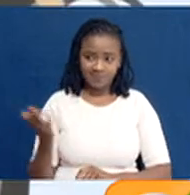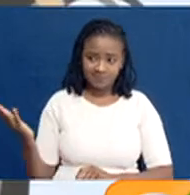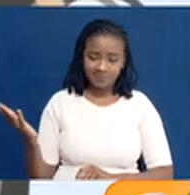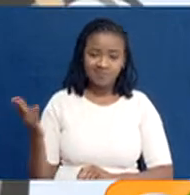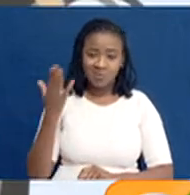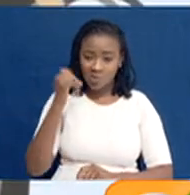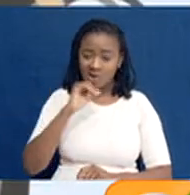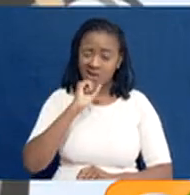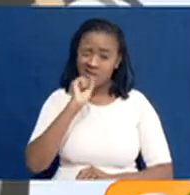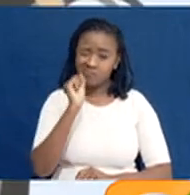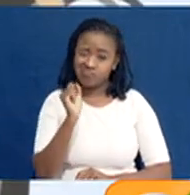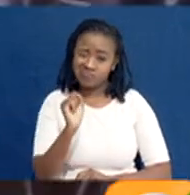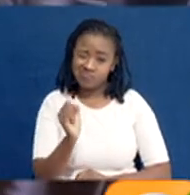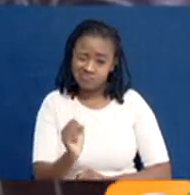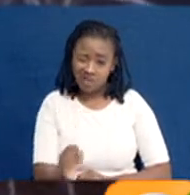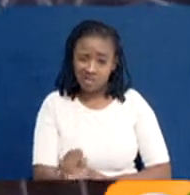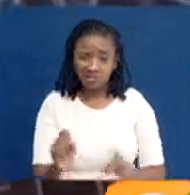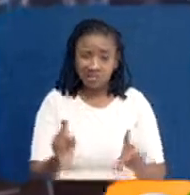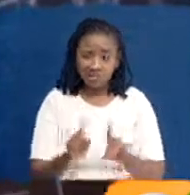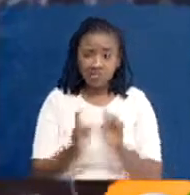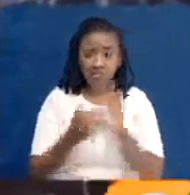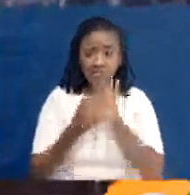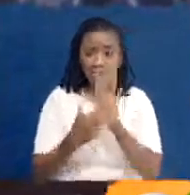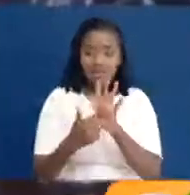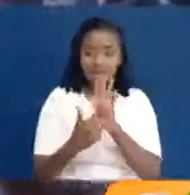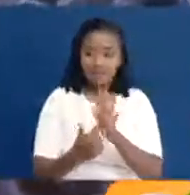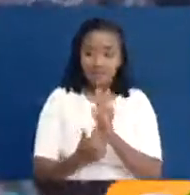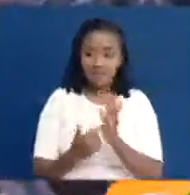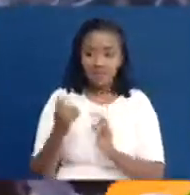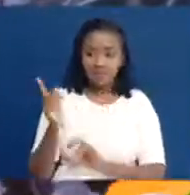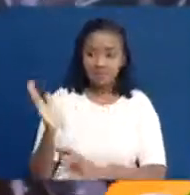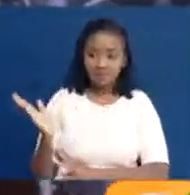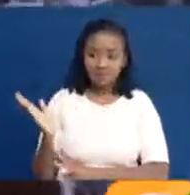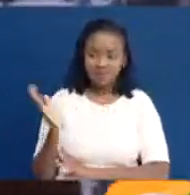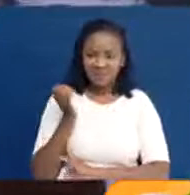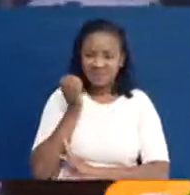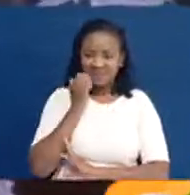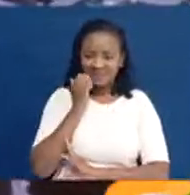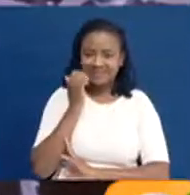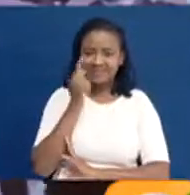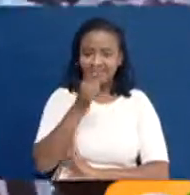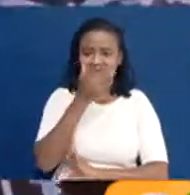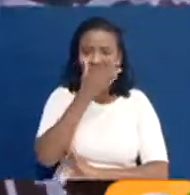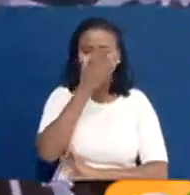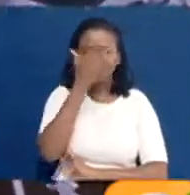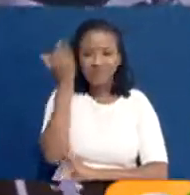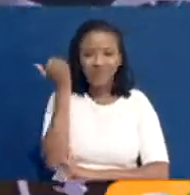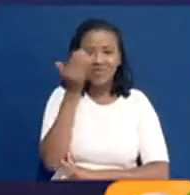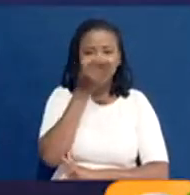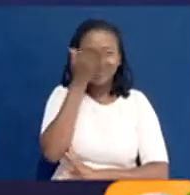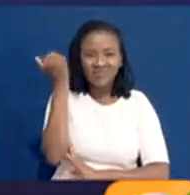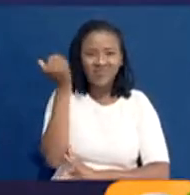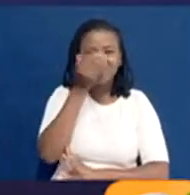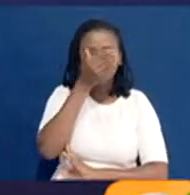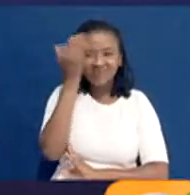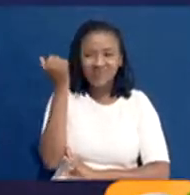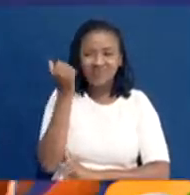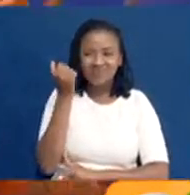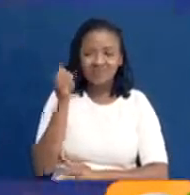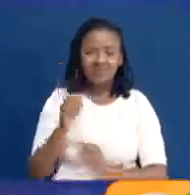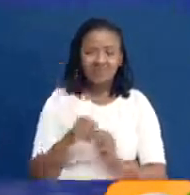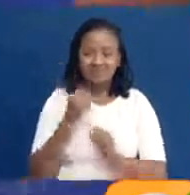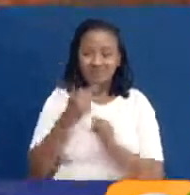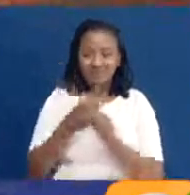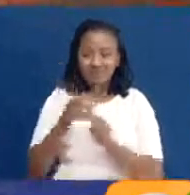mkubwa. Mojawapo ya magonjwa hayo ikiwa ni ugonjwa huu wa Alzheimer. Ni ugonjwa ambao uko katika mwavuli wa magonjwa mengi yanayoitwa